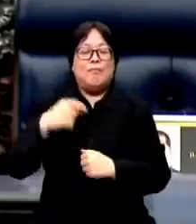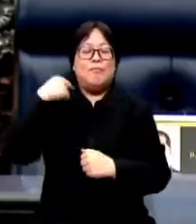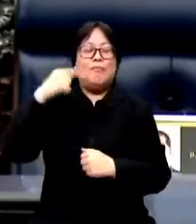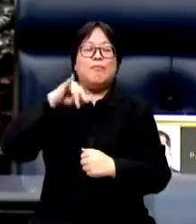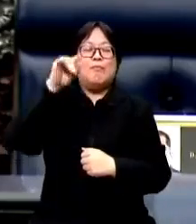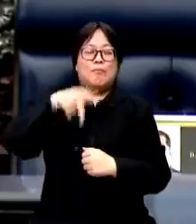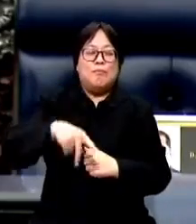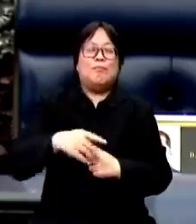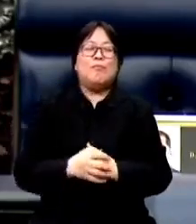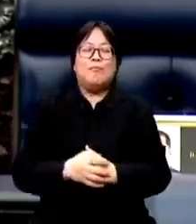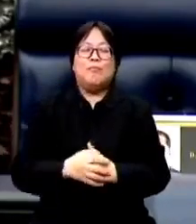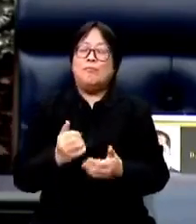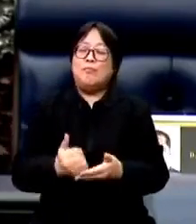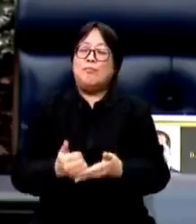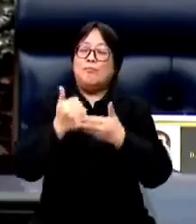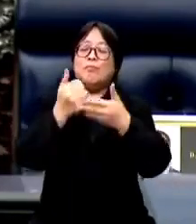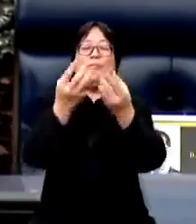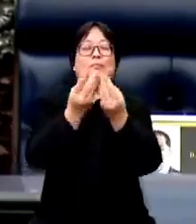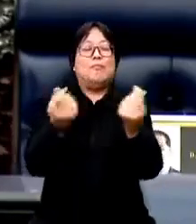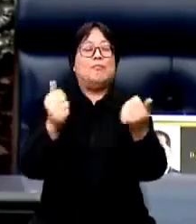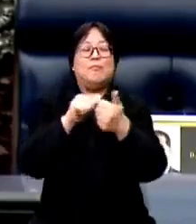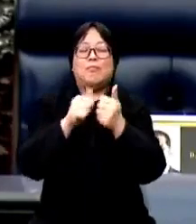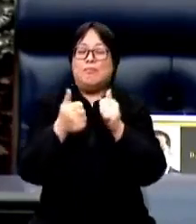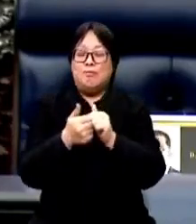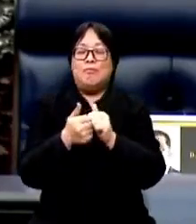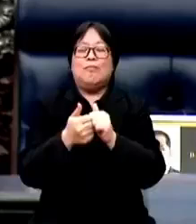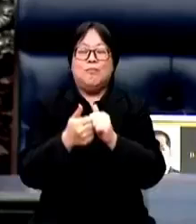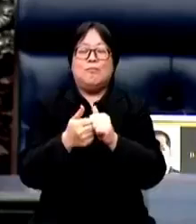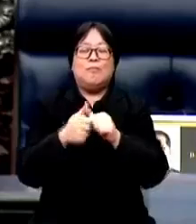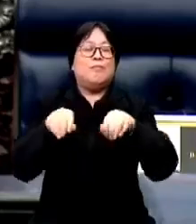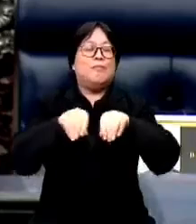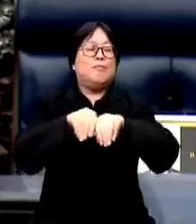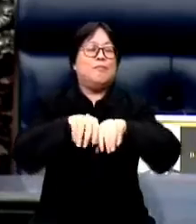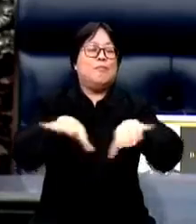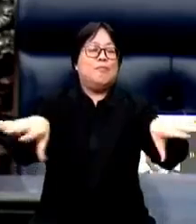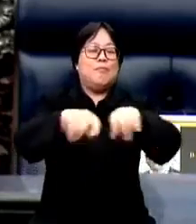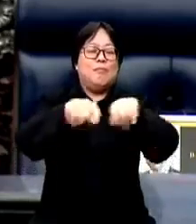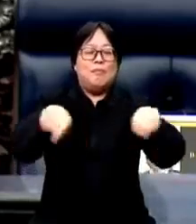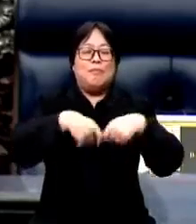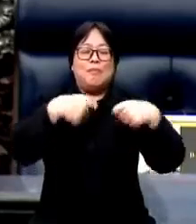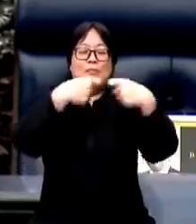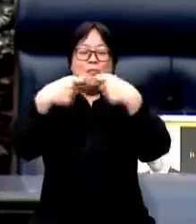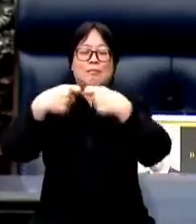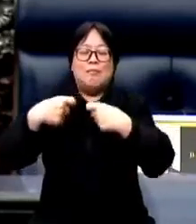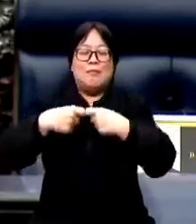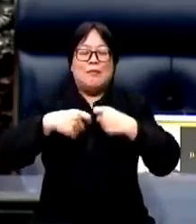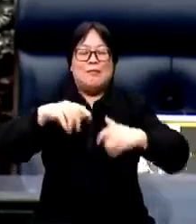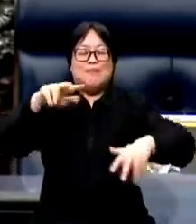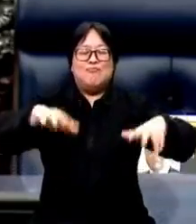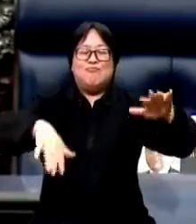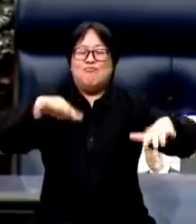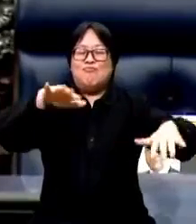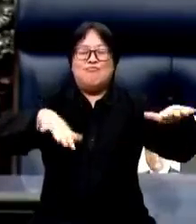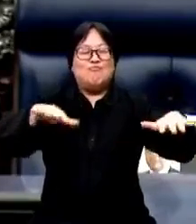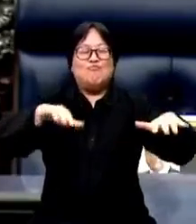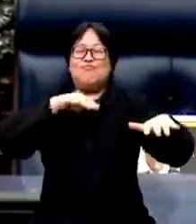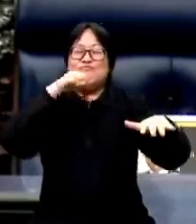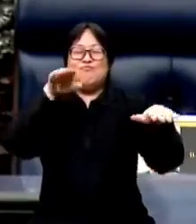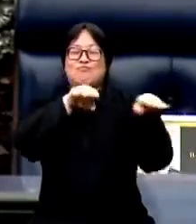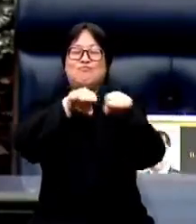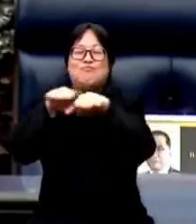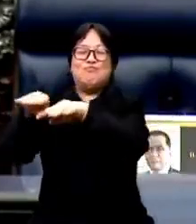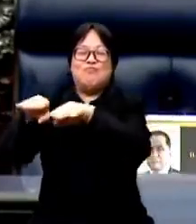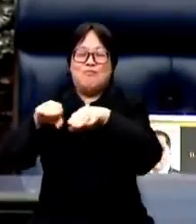EE bagi membantu menyelesaikan isu penebaran bilangan pengecas awam yang tidak sekata di antara kawasan